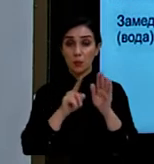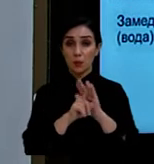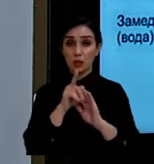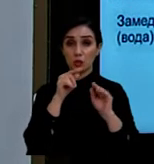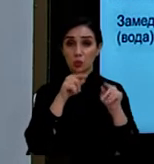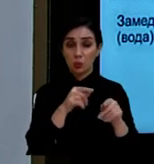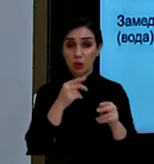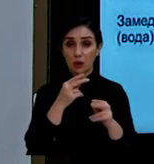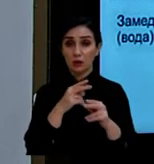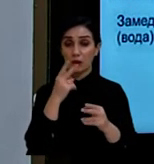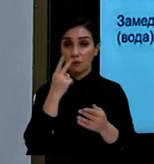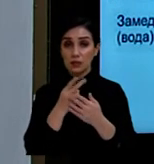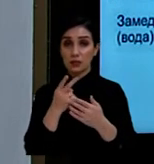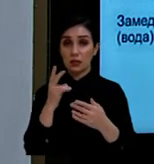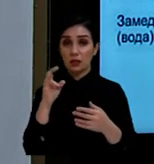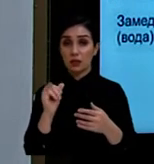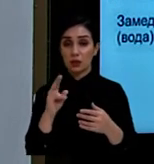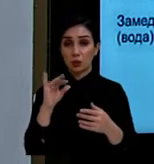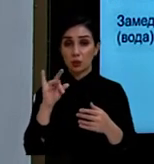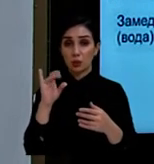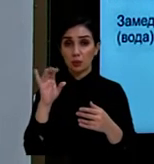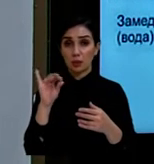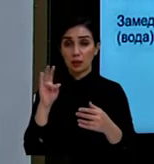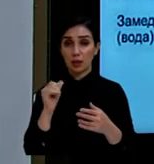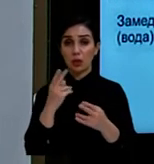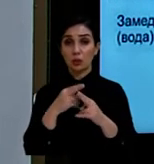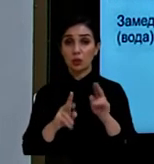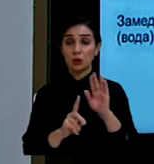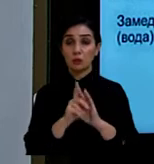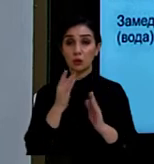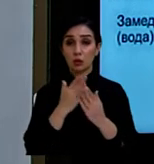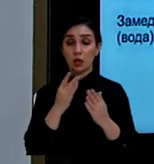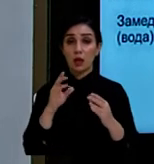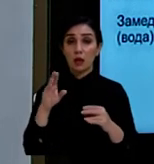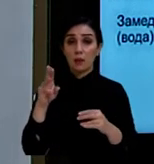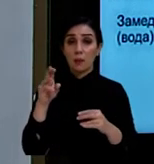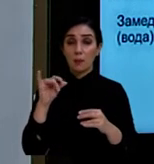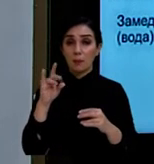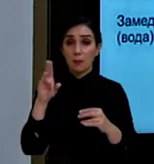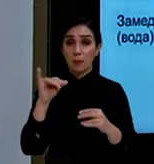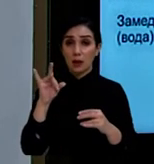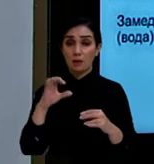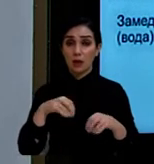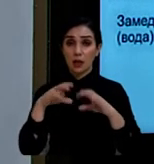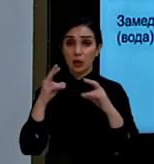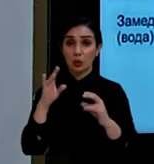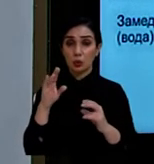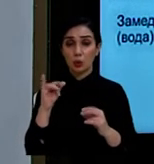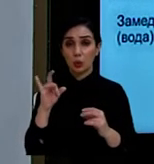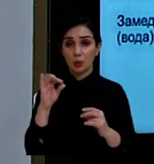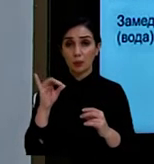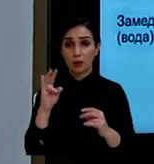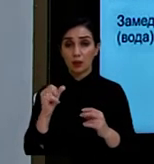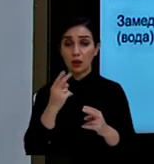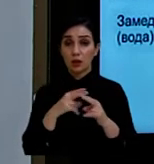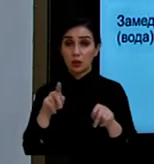видите, на турбину. Турбина приходит во вращение, паровая турбина. И